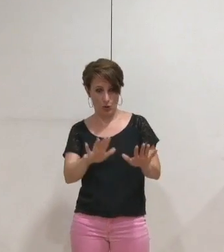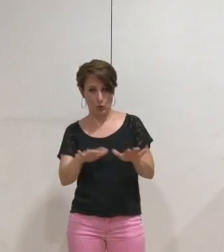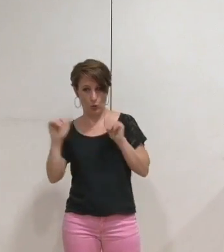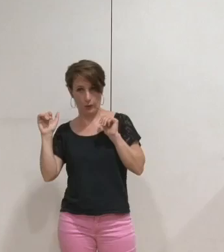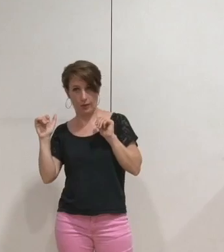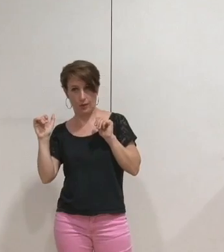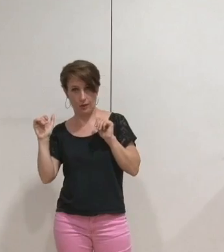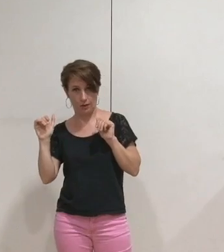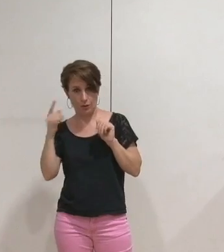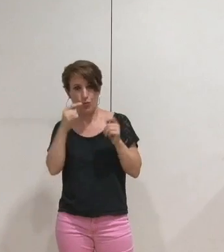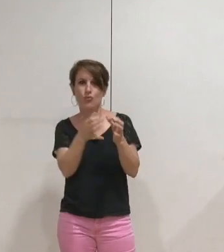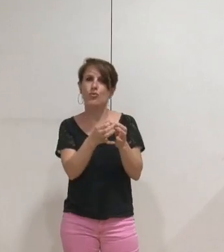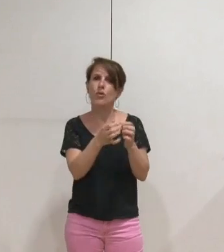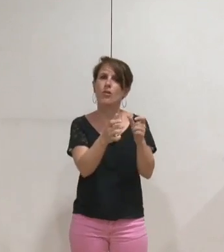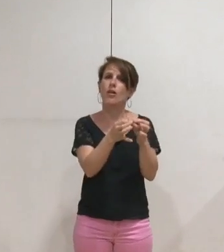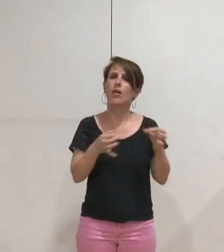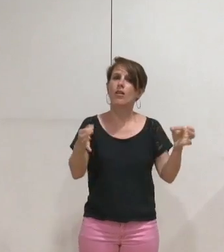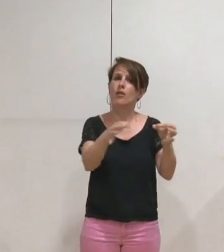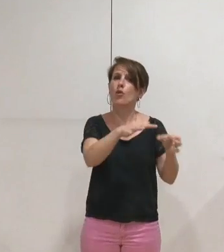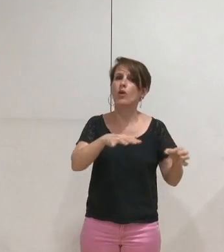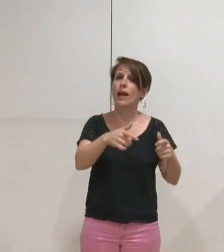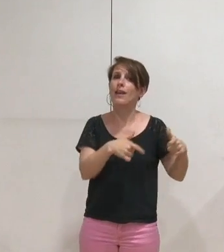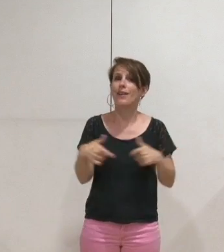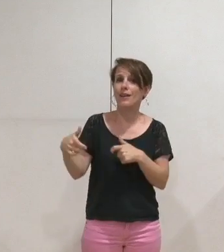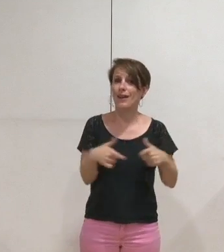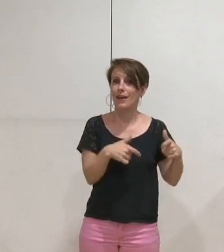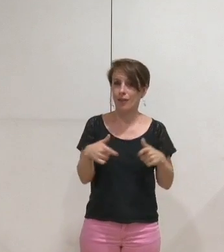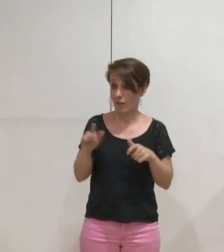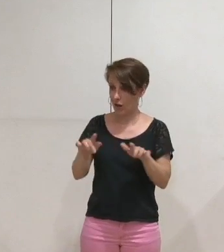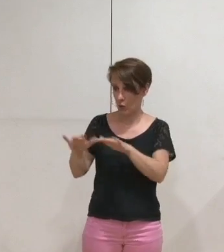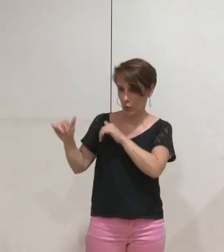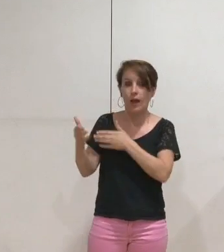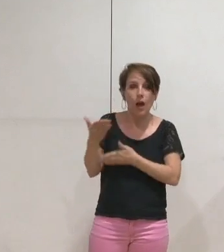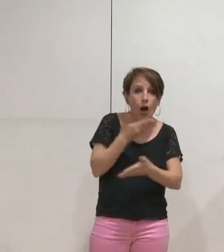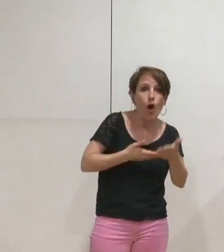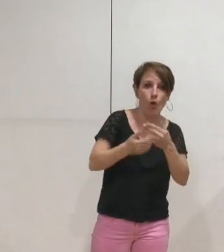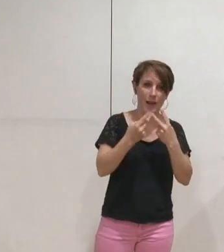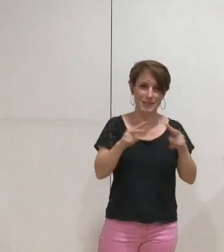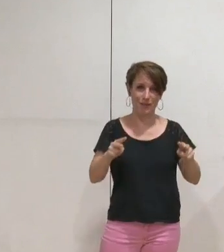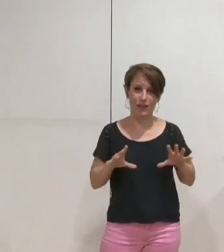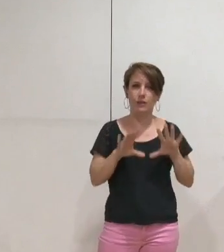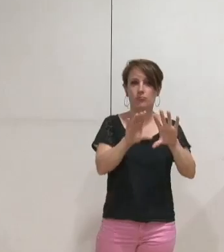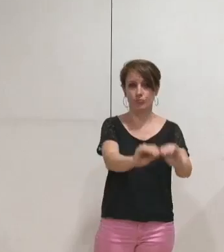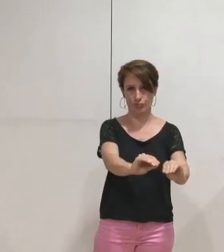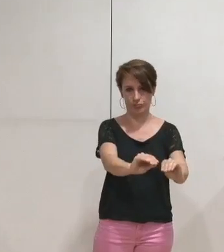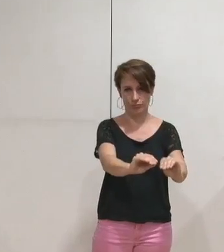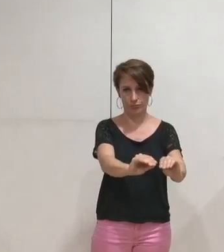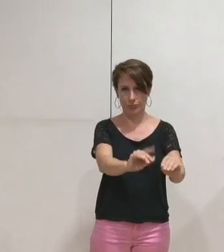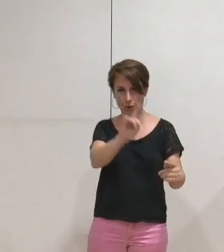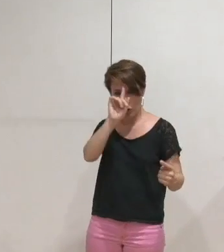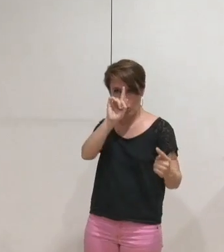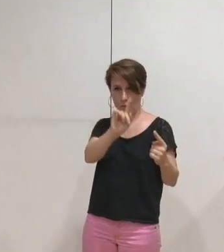auprès de du Greta ou l'association qui le qui le représente pour et bien pouvoir